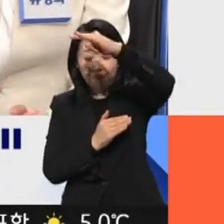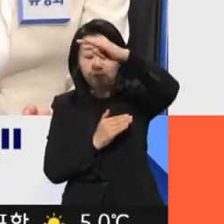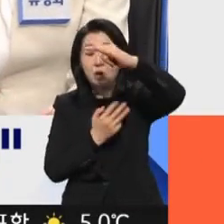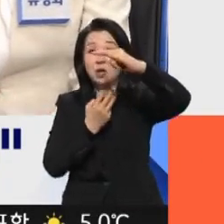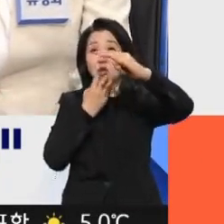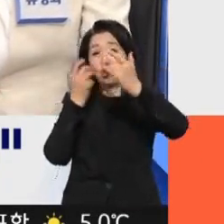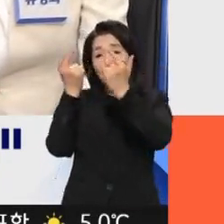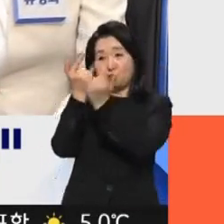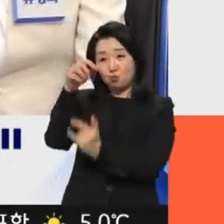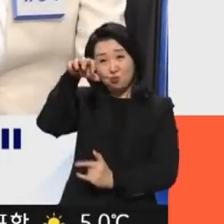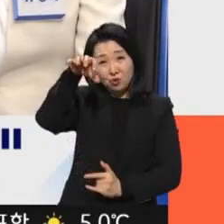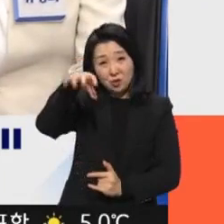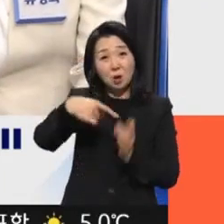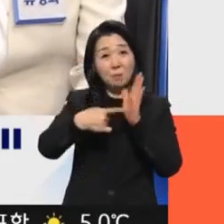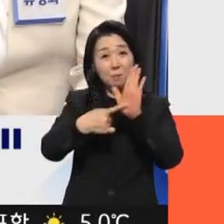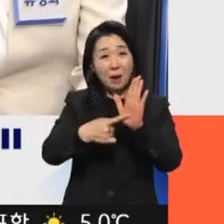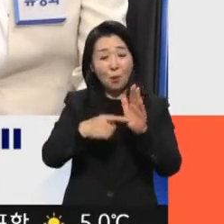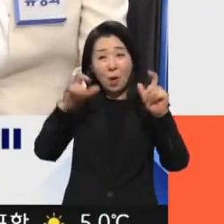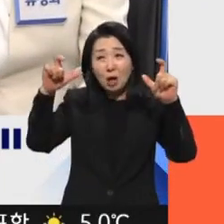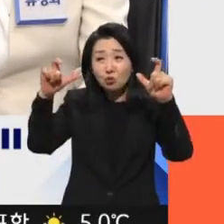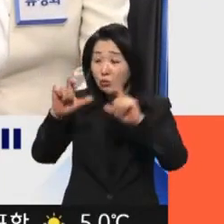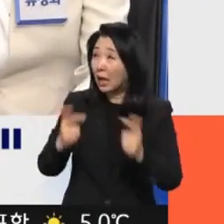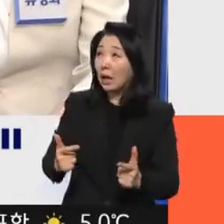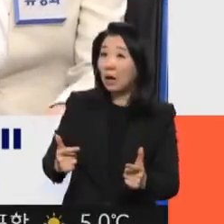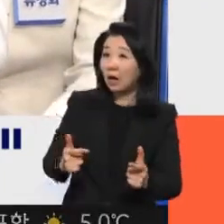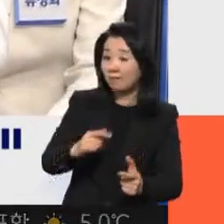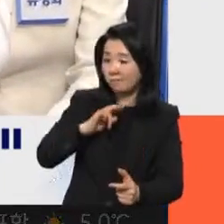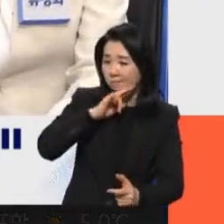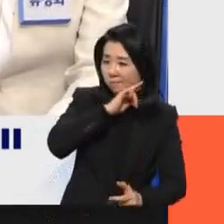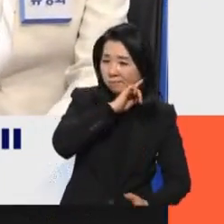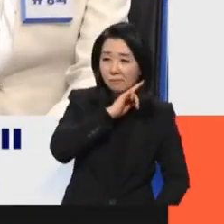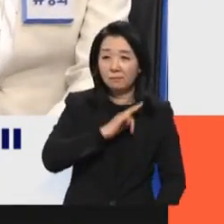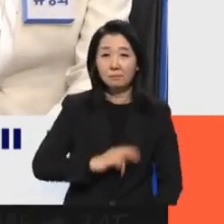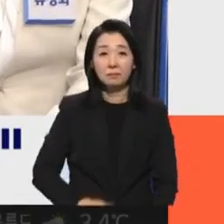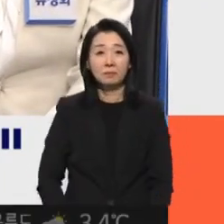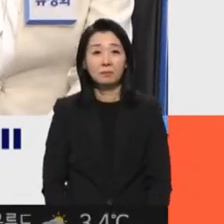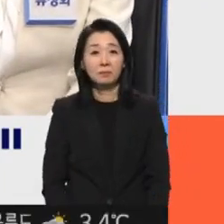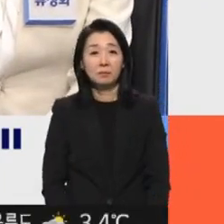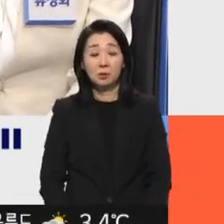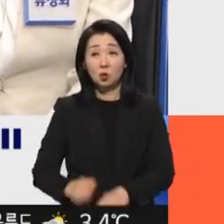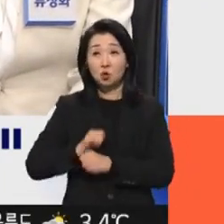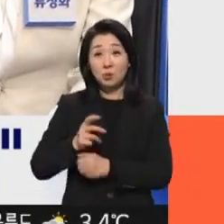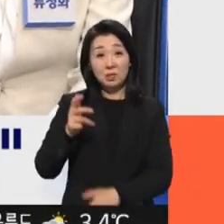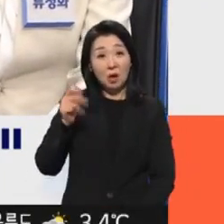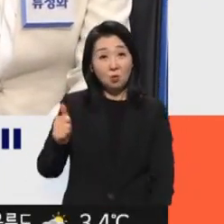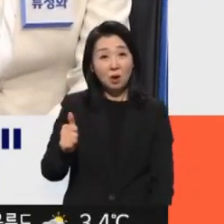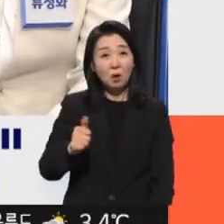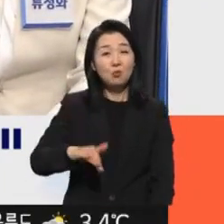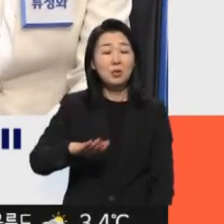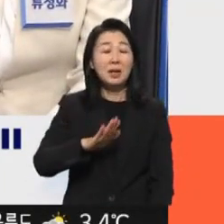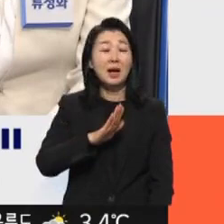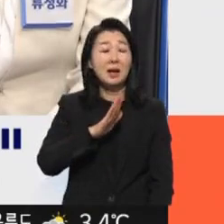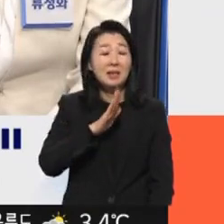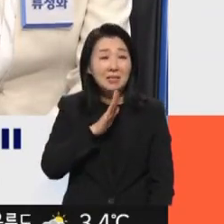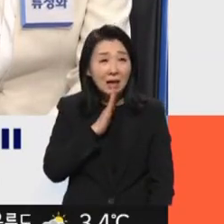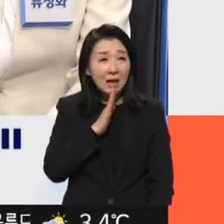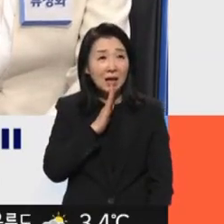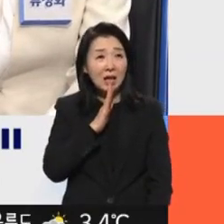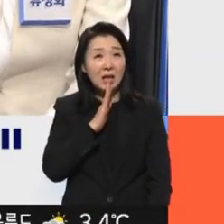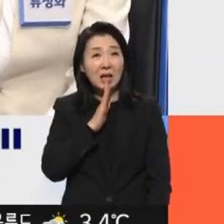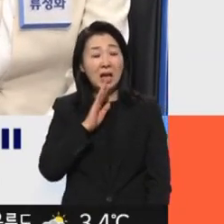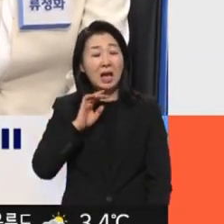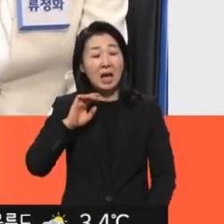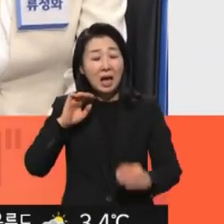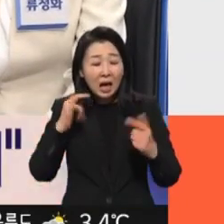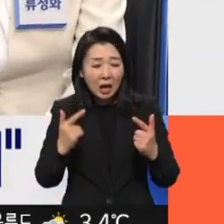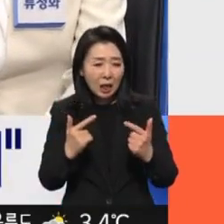지역이라고 표현한 것에 대해서도 축소한 것 아니냐 이렇게 주장을 했는데요. 이 장관은 우리가 사실관계를 은폐하는 시대는